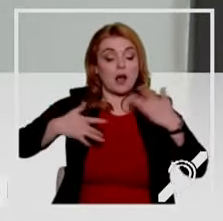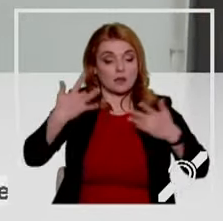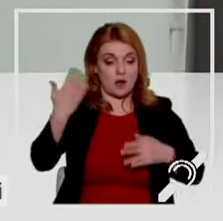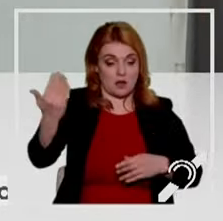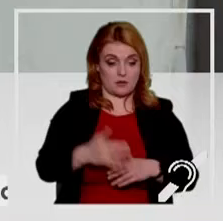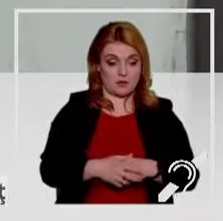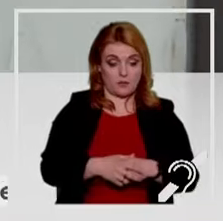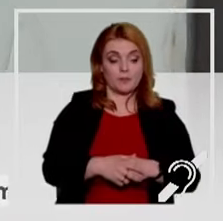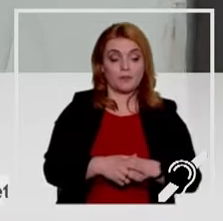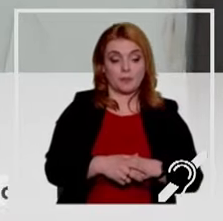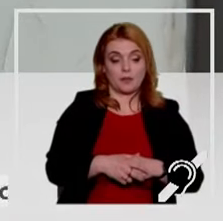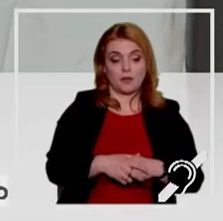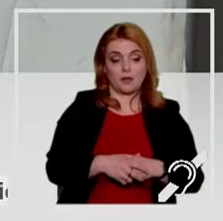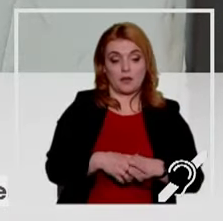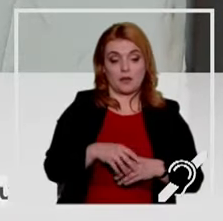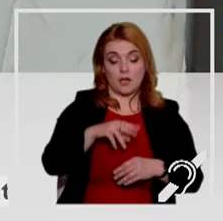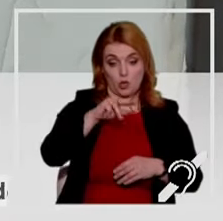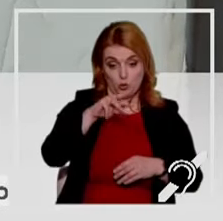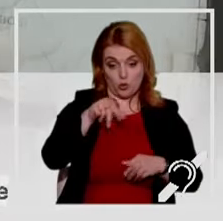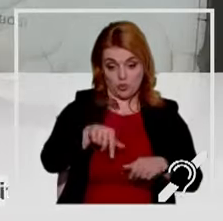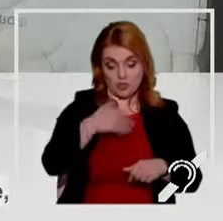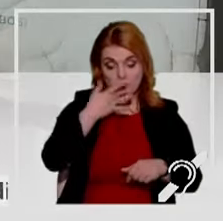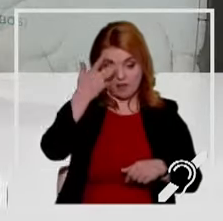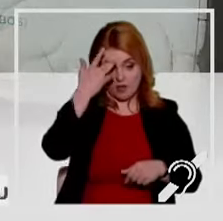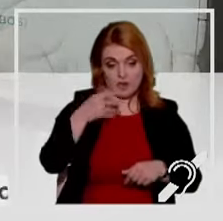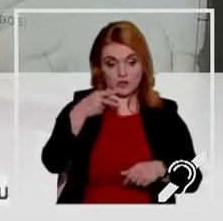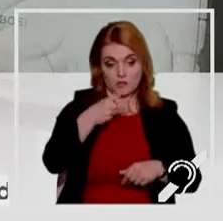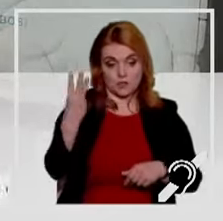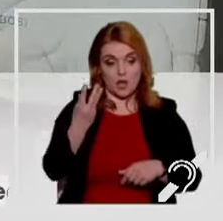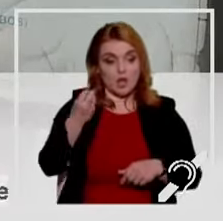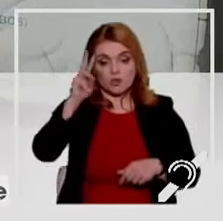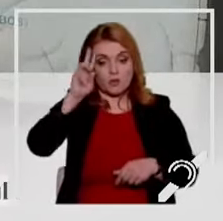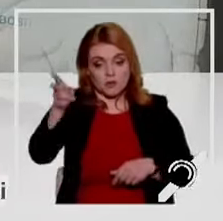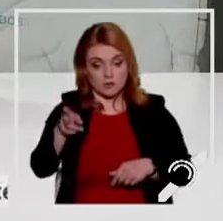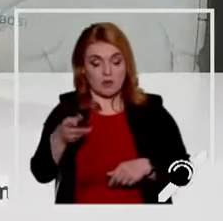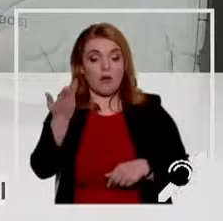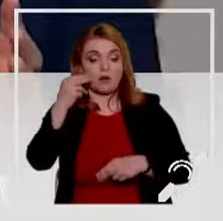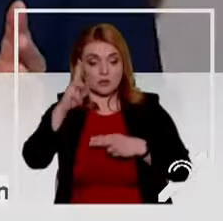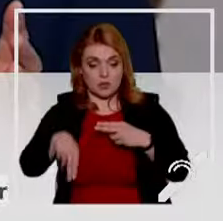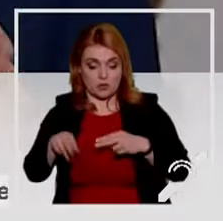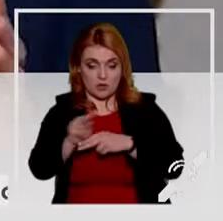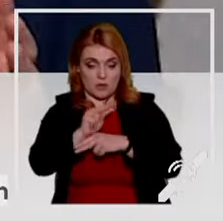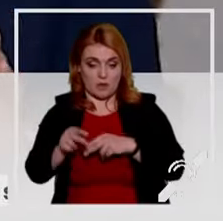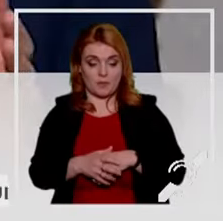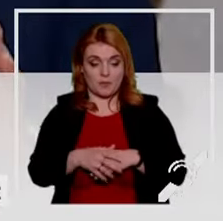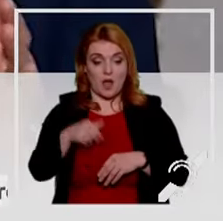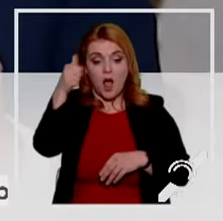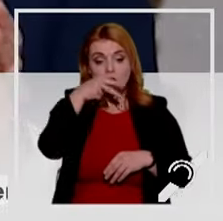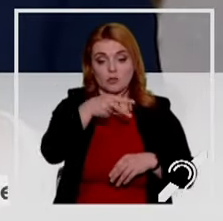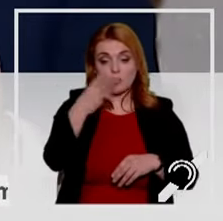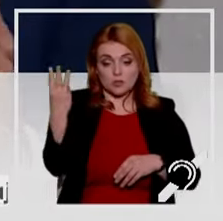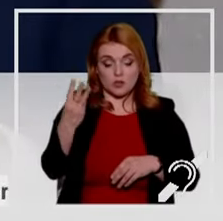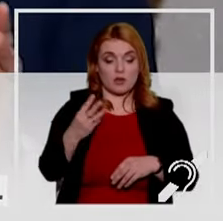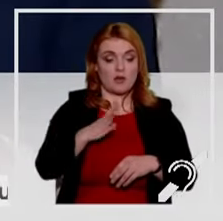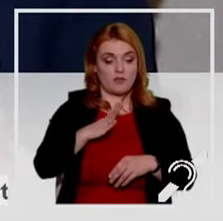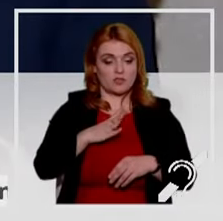astăzi în iulie 2023 și încă nu știm când vom tăia panglica. Anul 2023 a